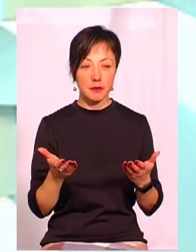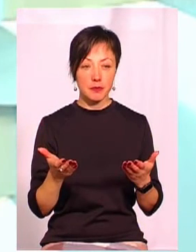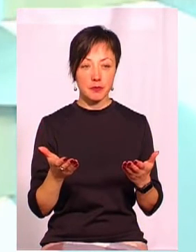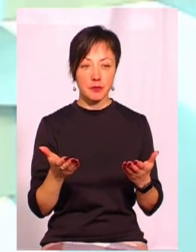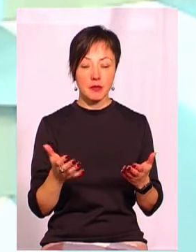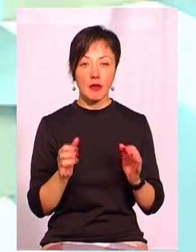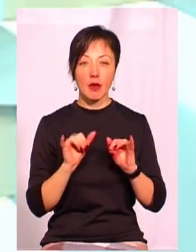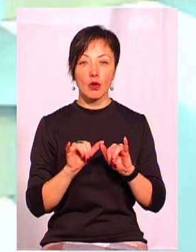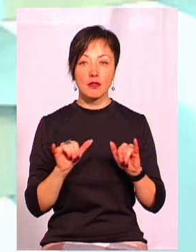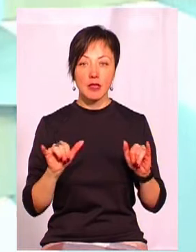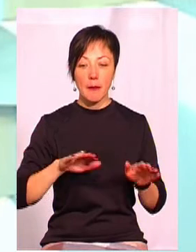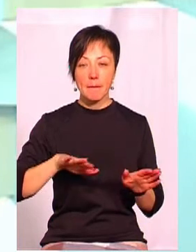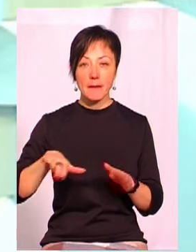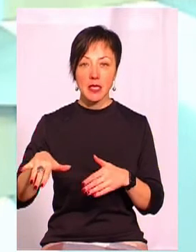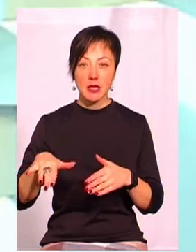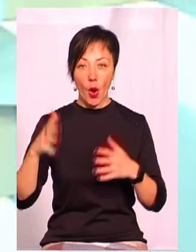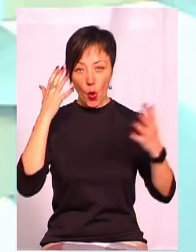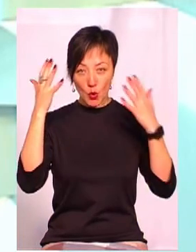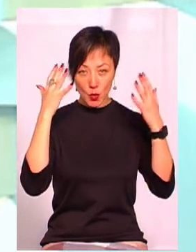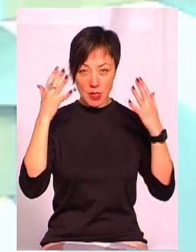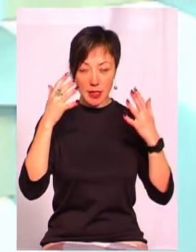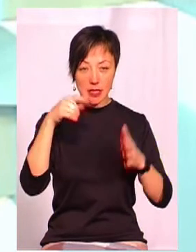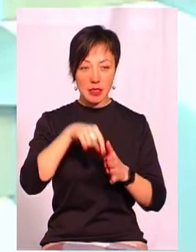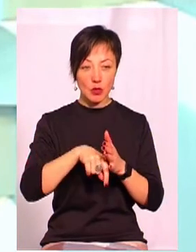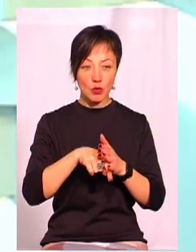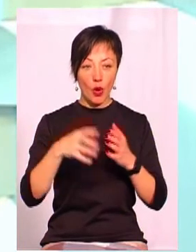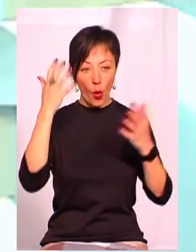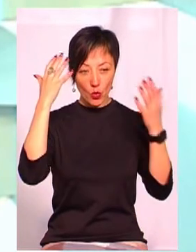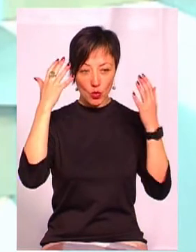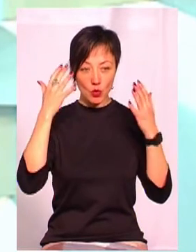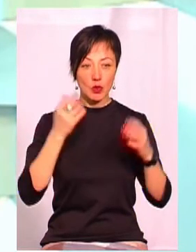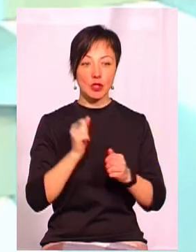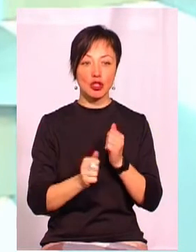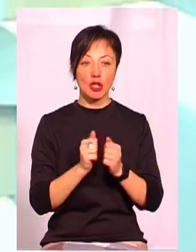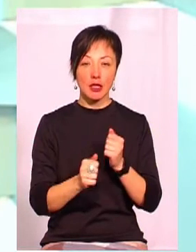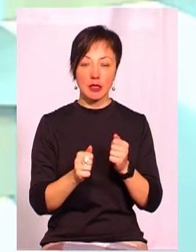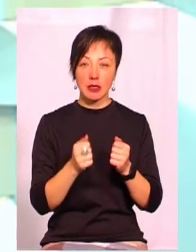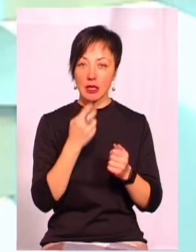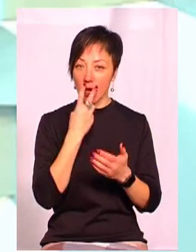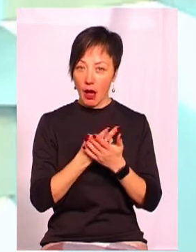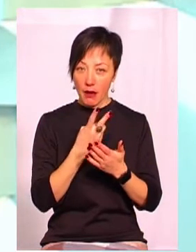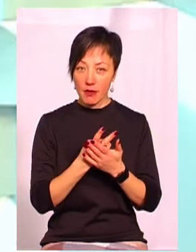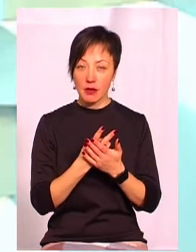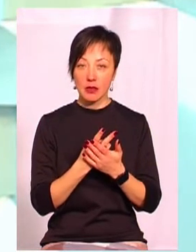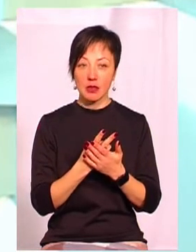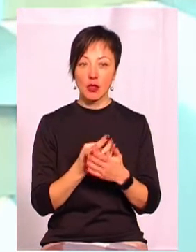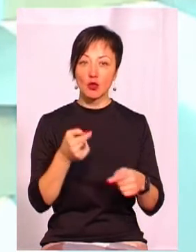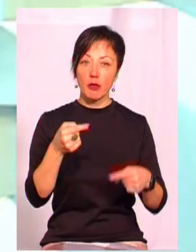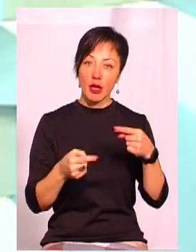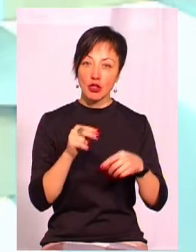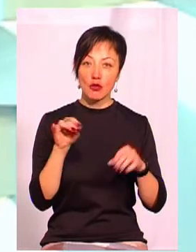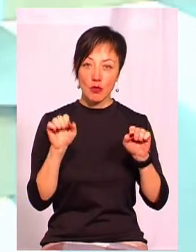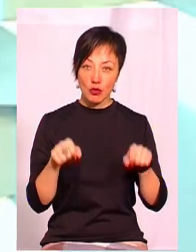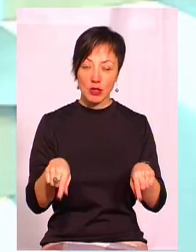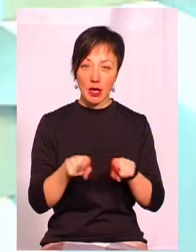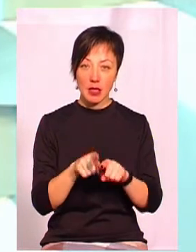в яких розвинувся післяконтузіонний синдром. Контузія – досить часте явище. Взагалі йде суперечка, чи може